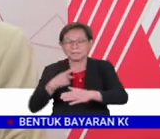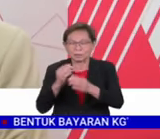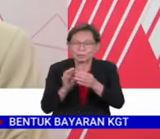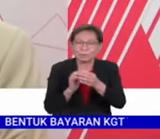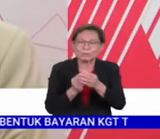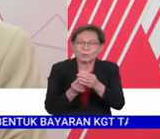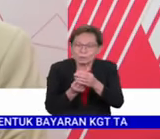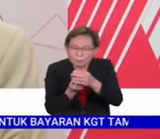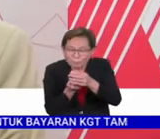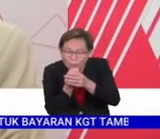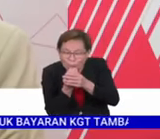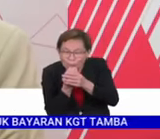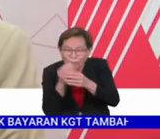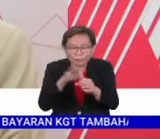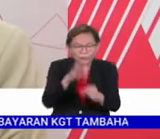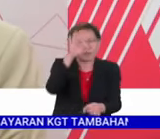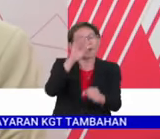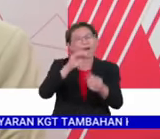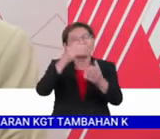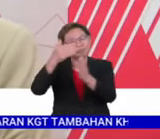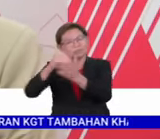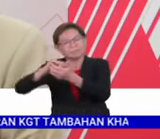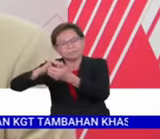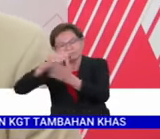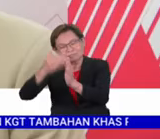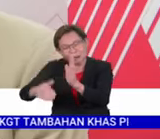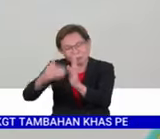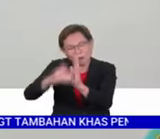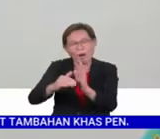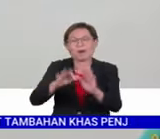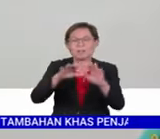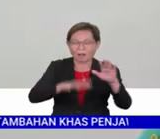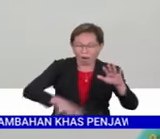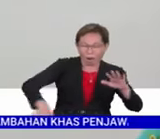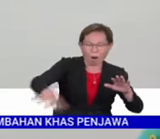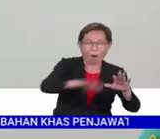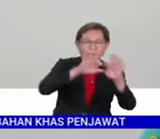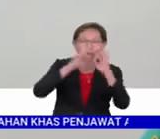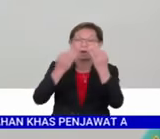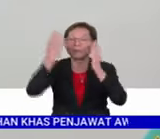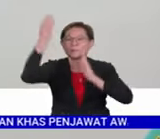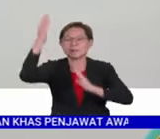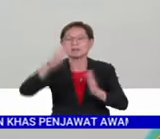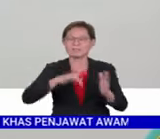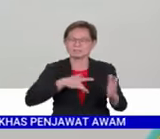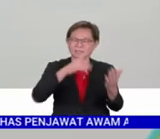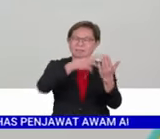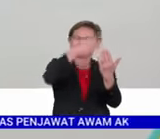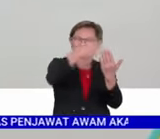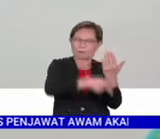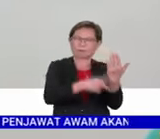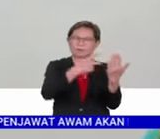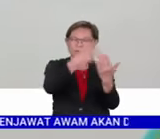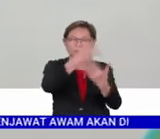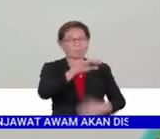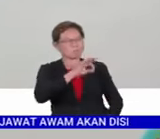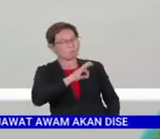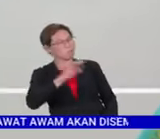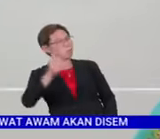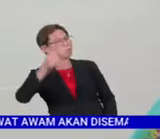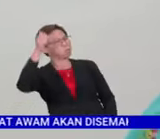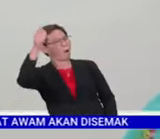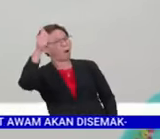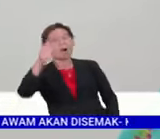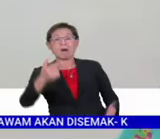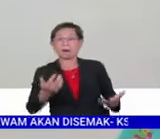juga semangat persaudaraan dalam kalangan keluarga Malaysia. Saya rasa program ini dia memang manfaat sekali. So